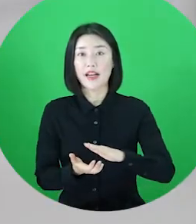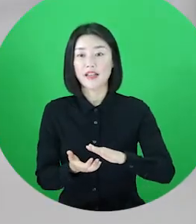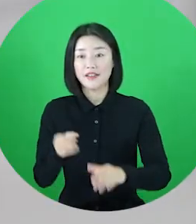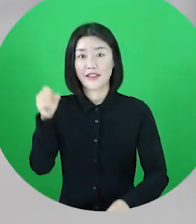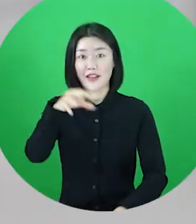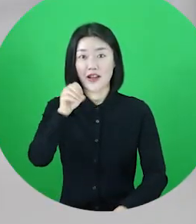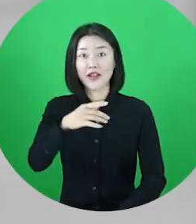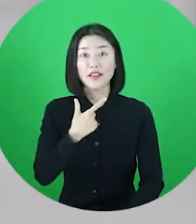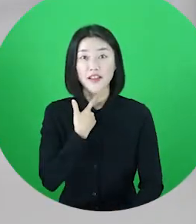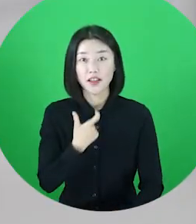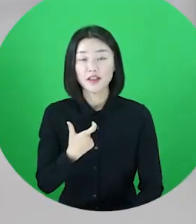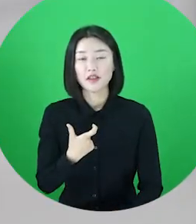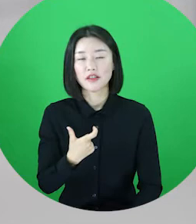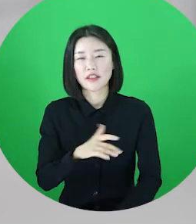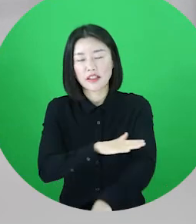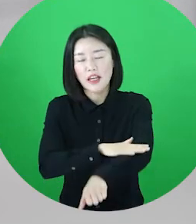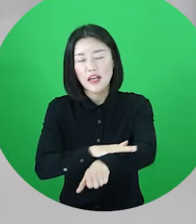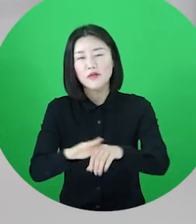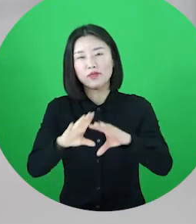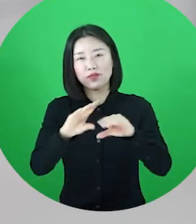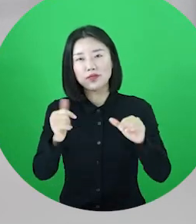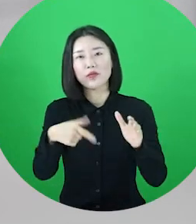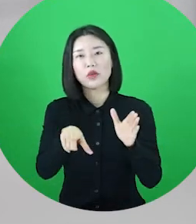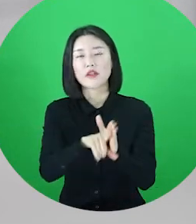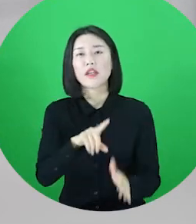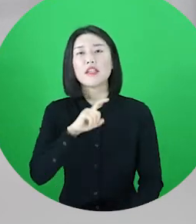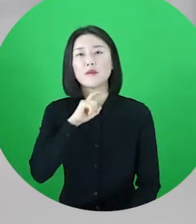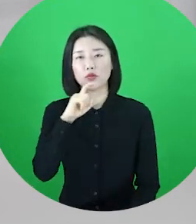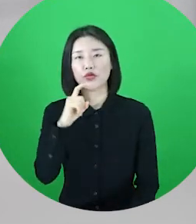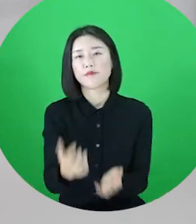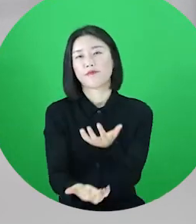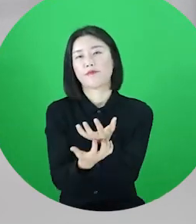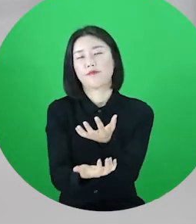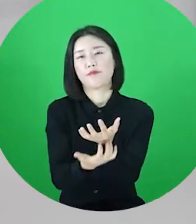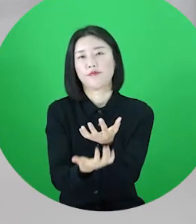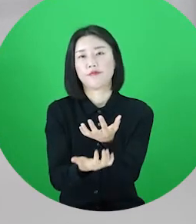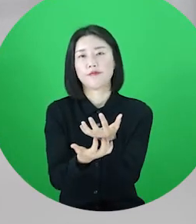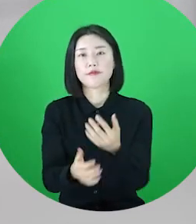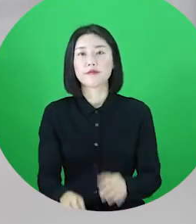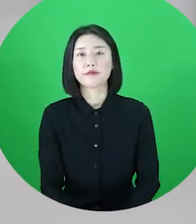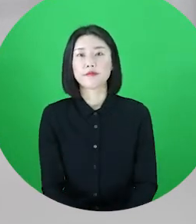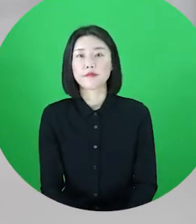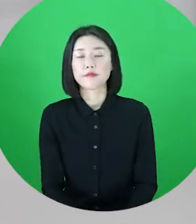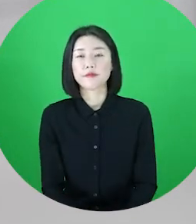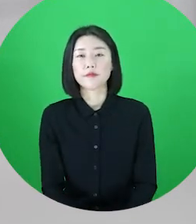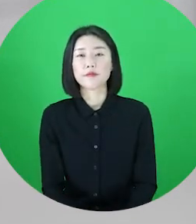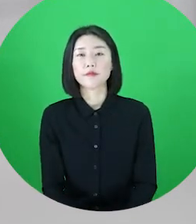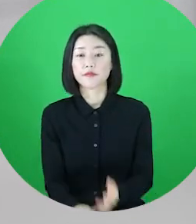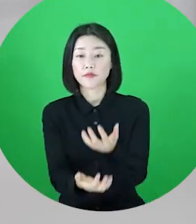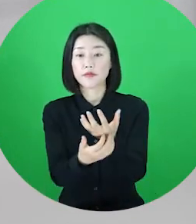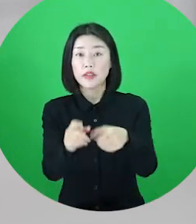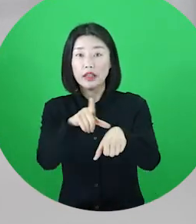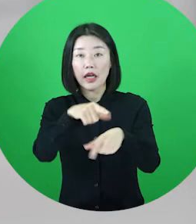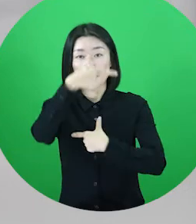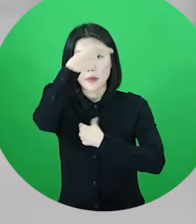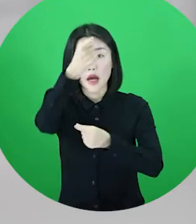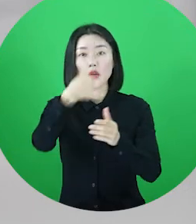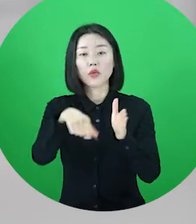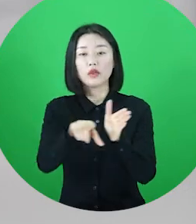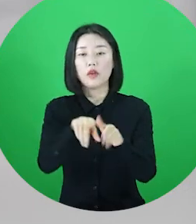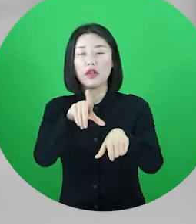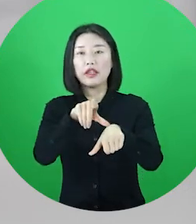그리고 재료들이 부드럽게 익을 수 있도록 10분 동안 끓일 건데요. 10분을 정확히 재기